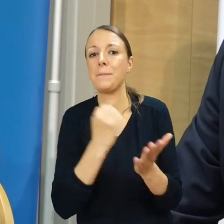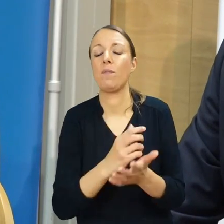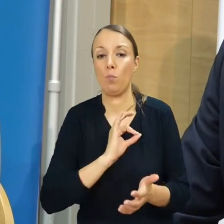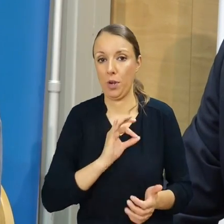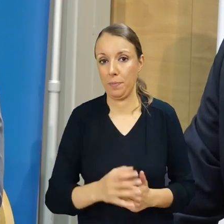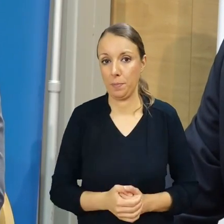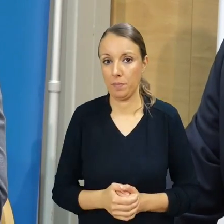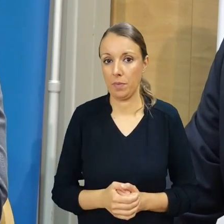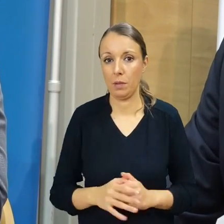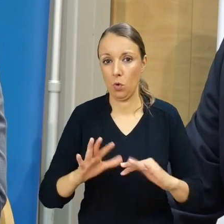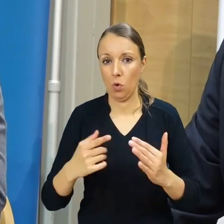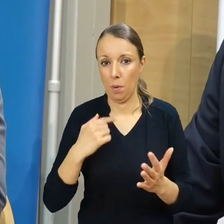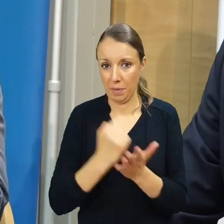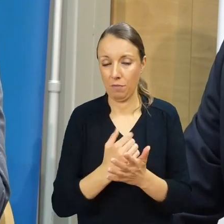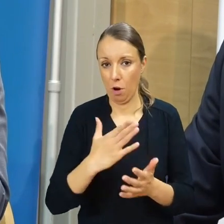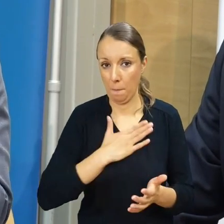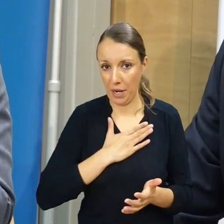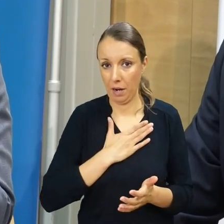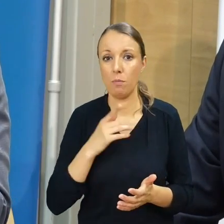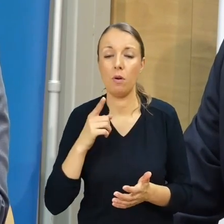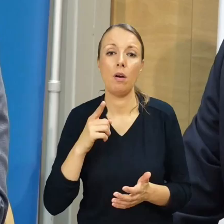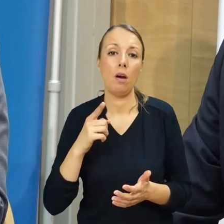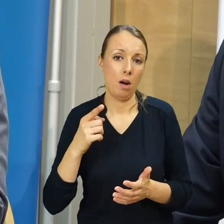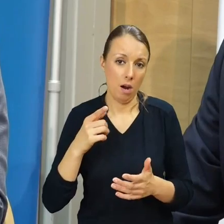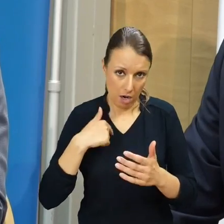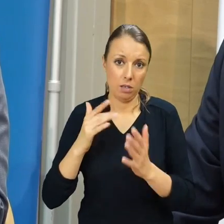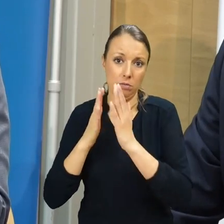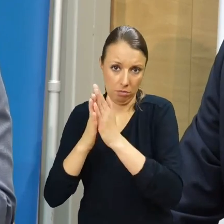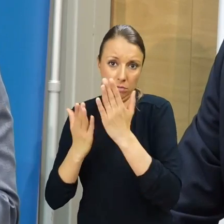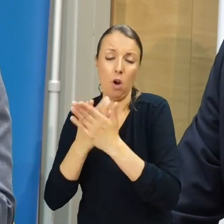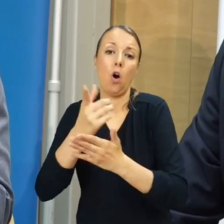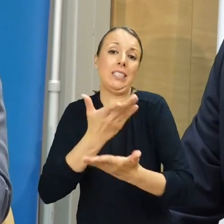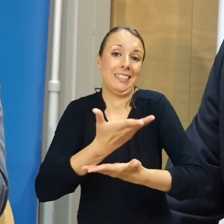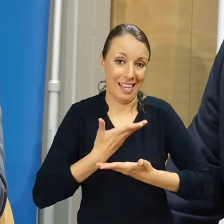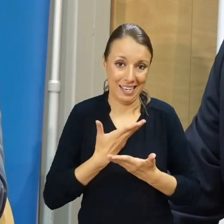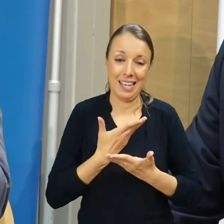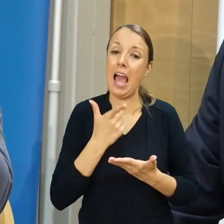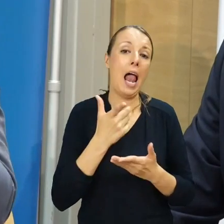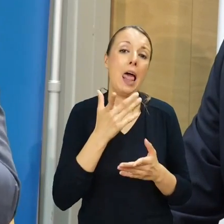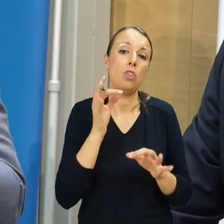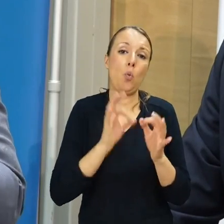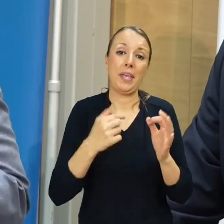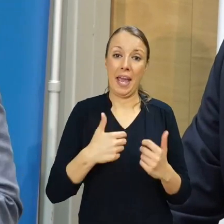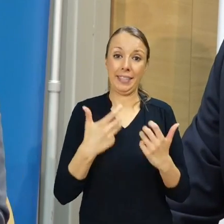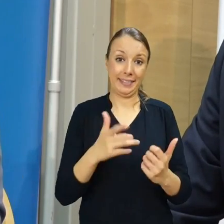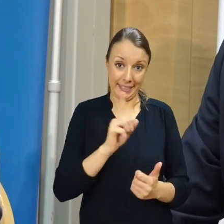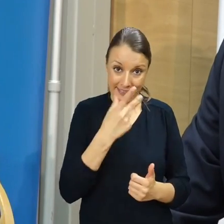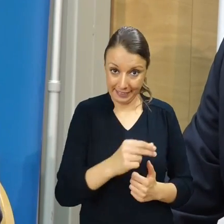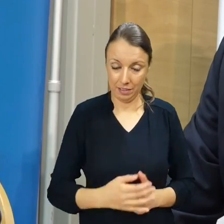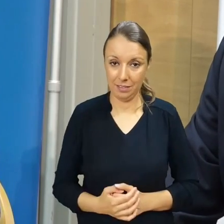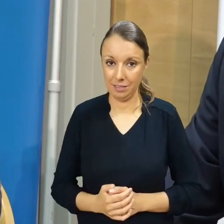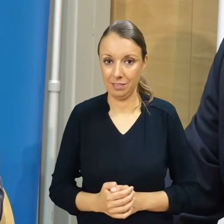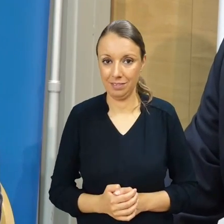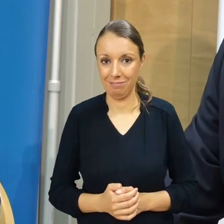te uprawnienia i występuję, oni mi dali, ale nie do końca, prawda? Czyli to nie tak do końca, jak sobie życzyłem, czy no wymyśliłem, powiedzmy, nawet